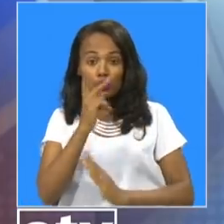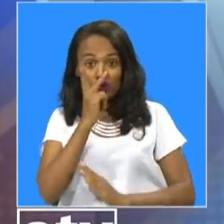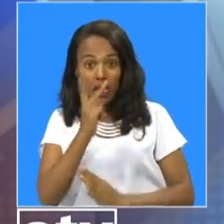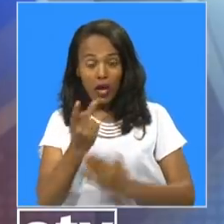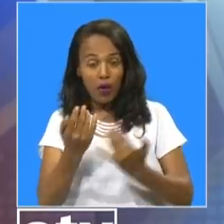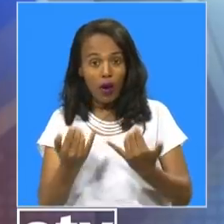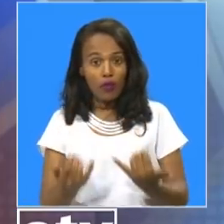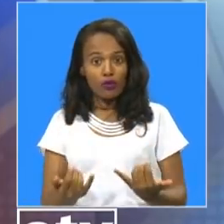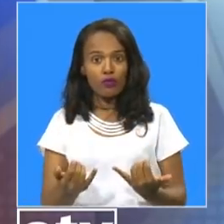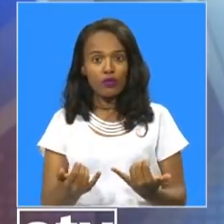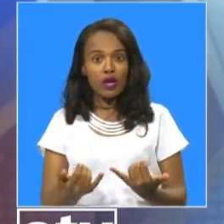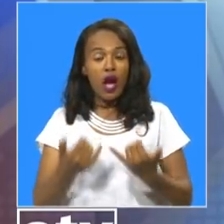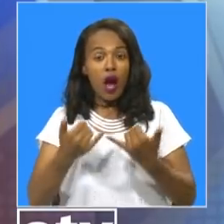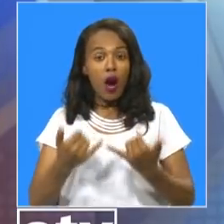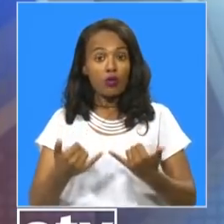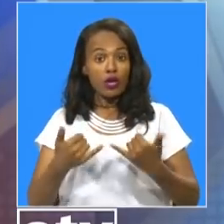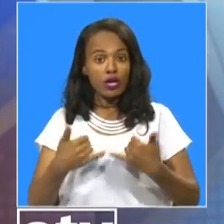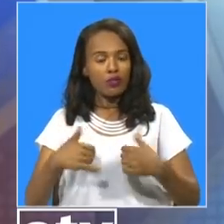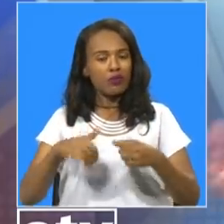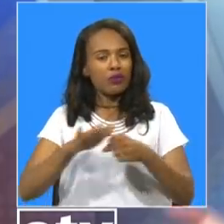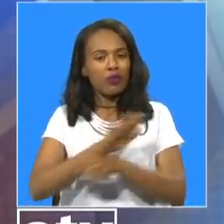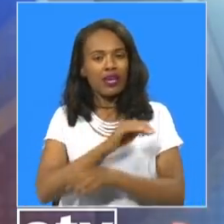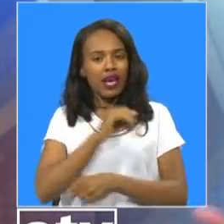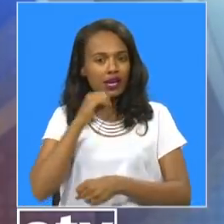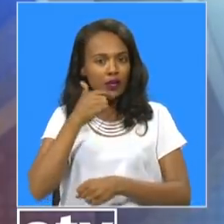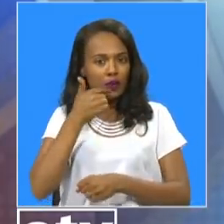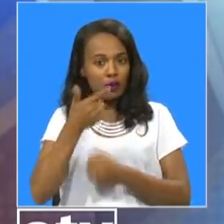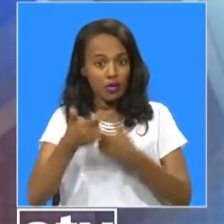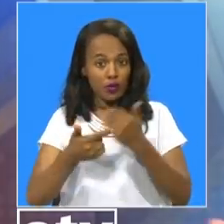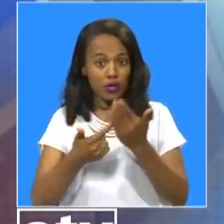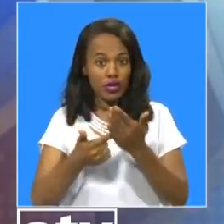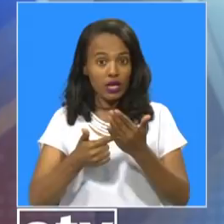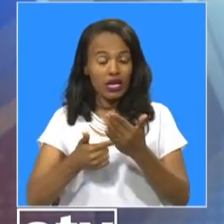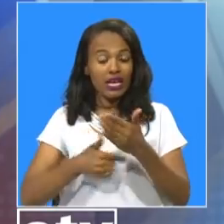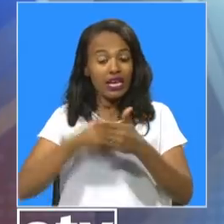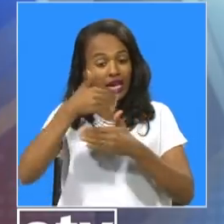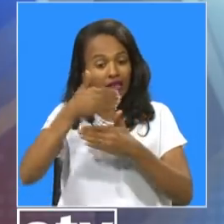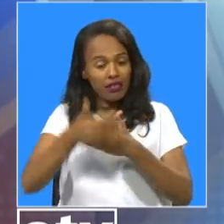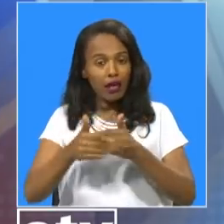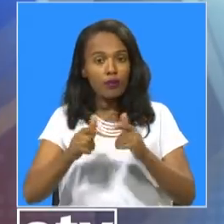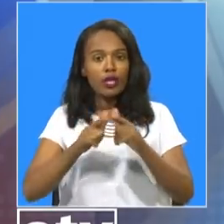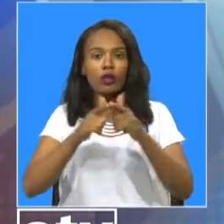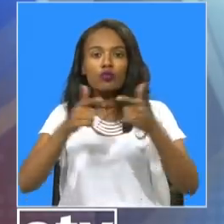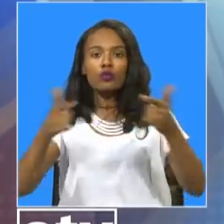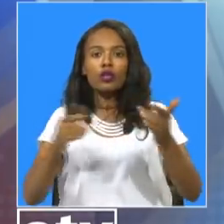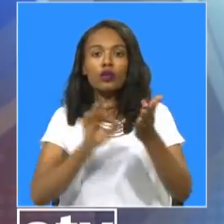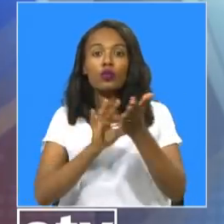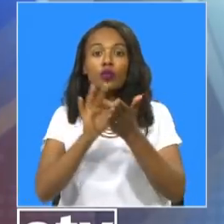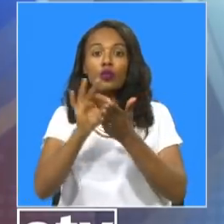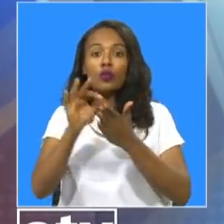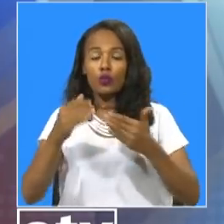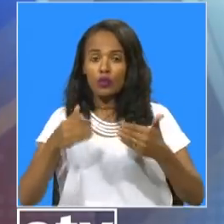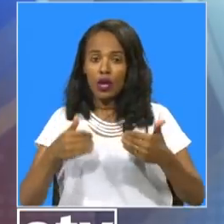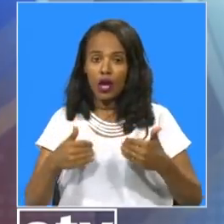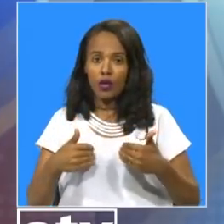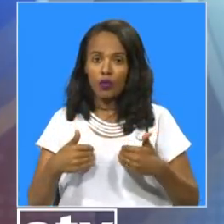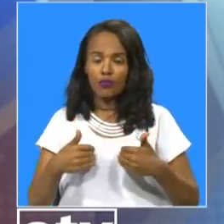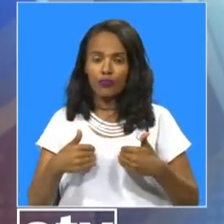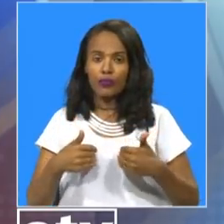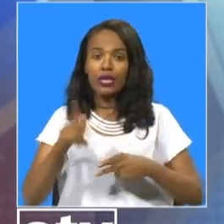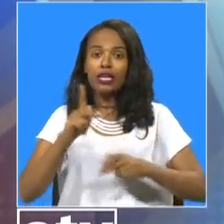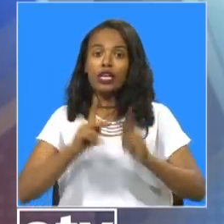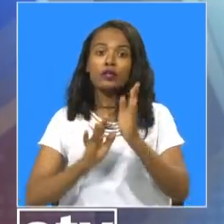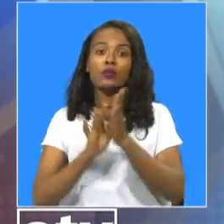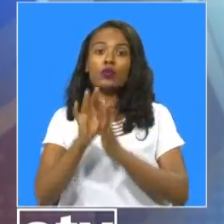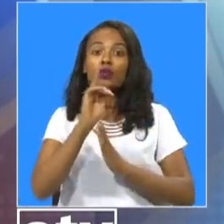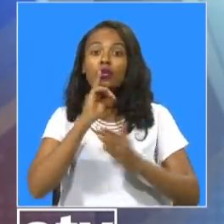አሁንም ያው አሁን ያለንበት በቂ አይደለም በሚለው ነው እንግዲህ የቀጣይ መጨመር። ምክንያቱም ትልቅ ቁጥር ያለው የህዝብ